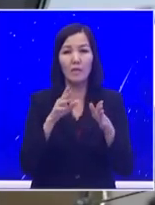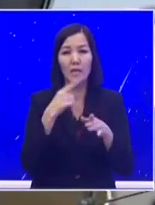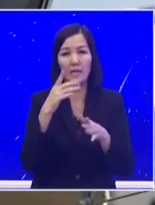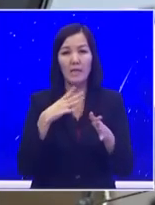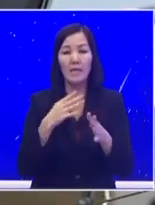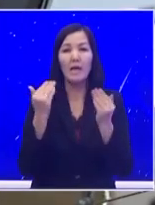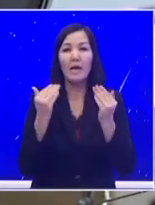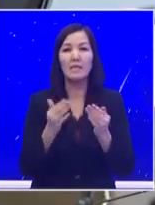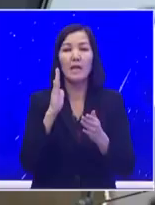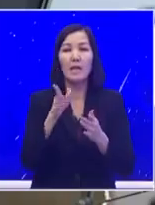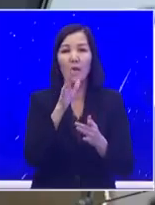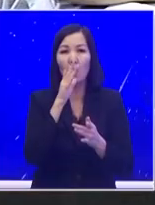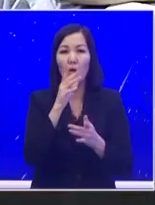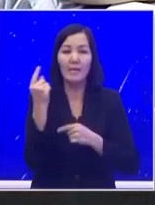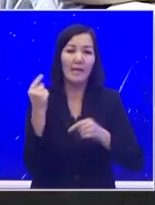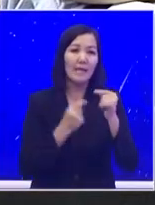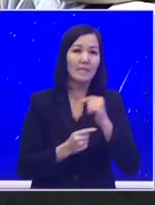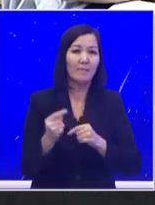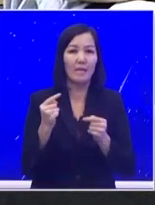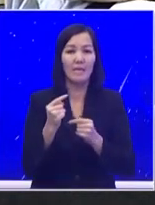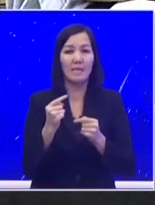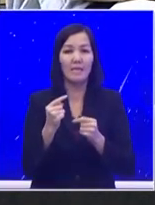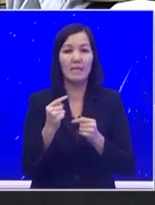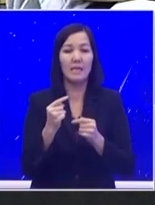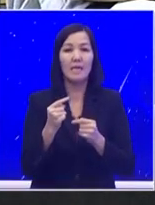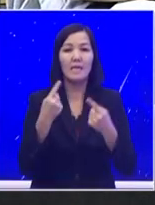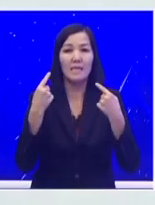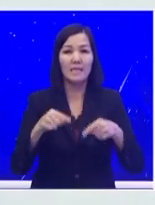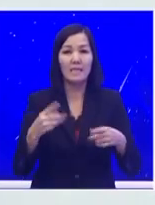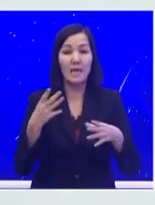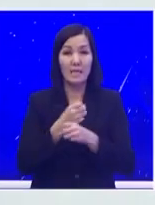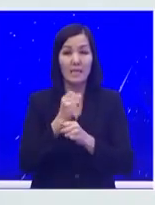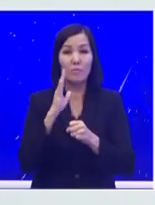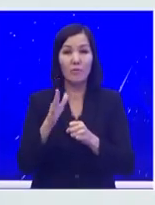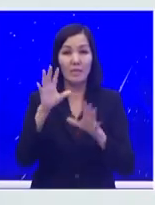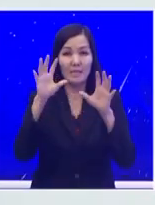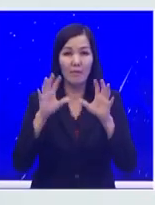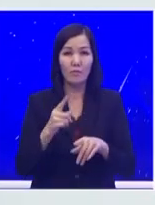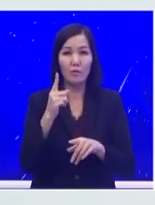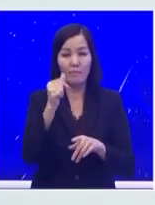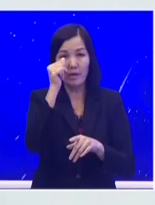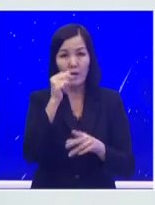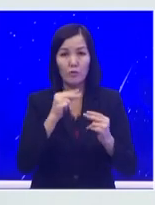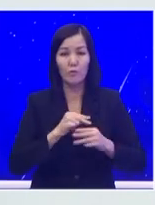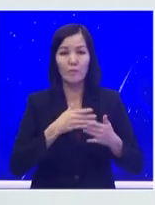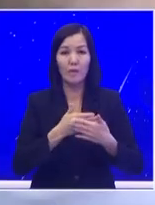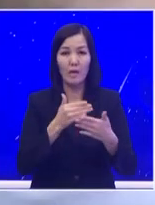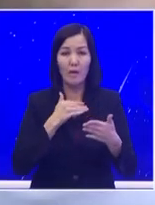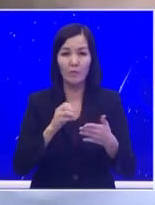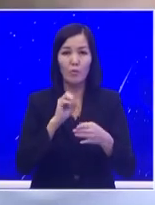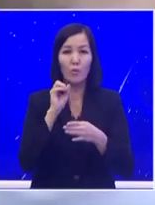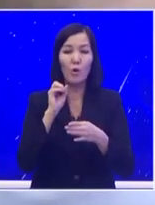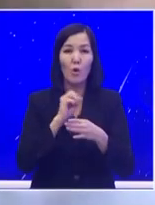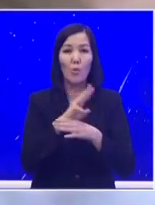жатқанын айтады. Сонымен қатар, олар алдағы уақытта кәсіпкерлер кадрларын қысқартатын болса, заң бойынша бір ай бұрын жұмыспен қамту